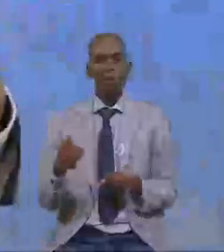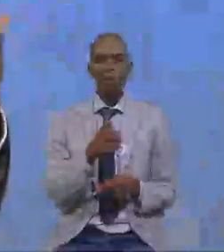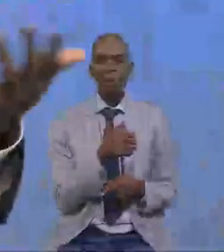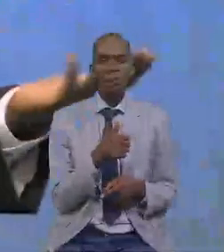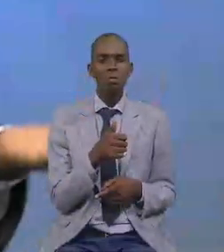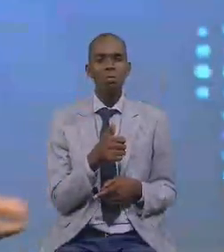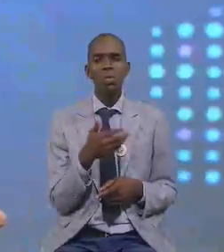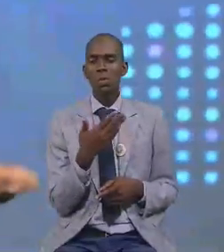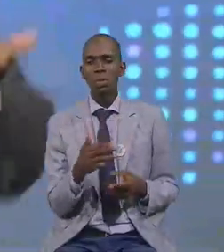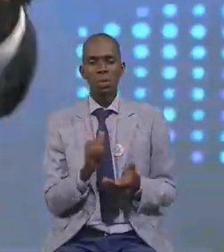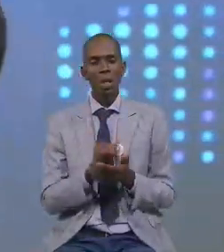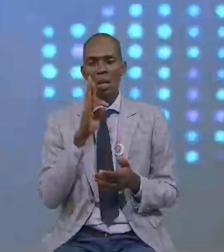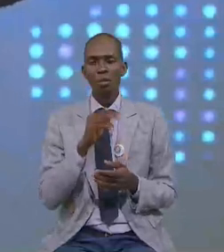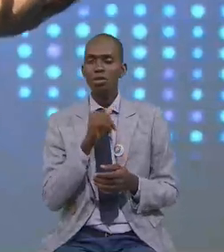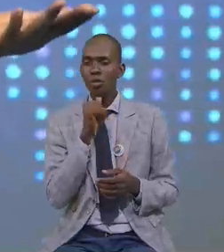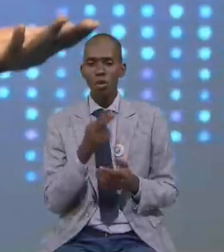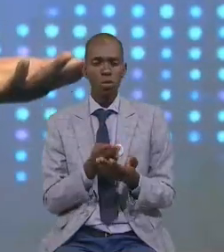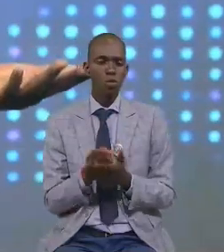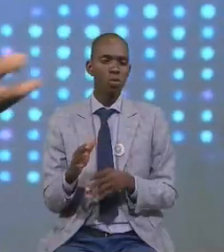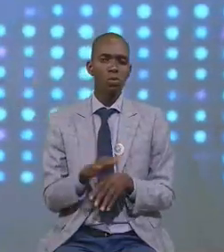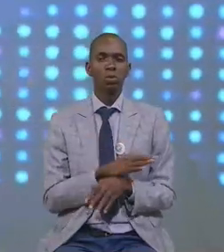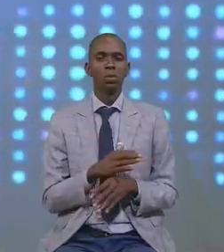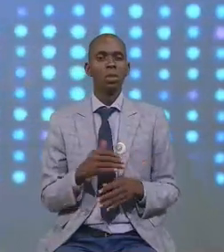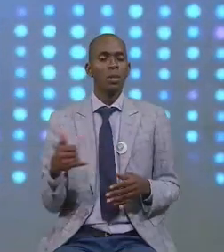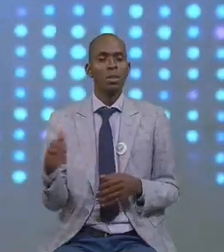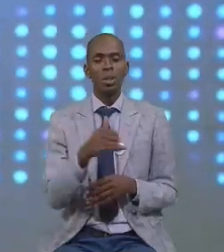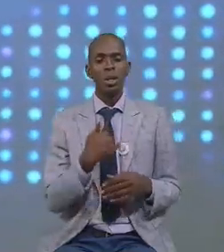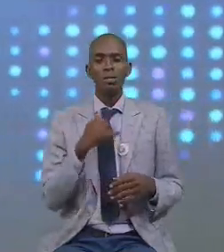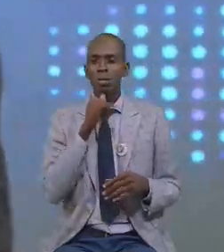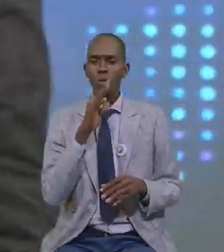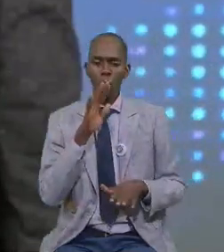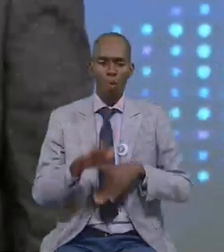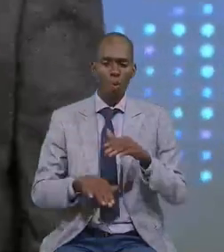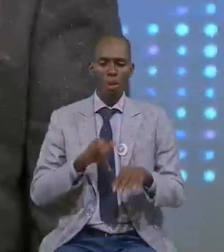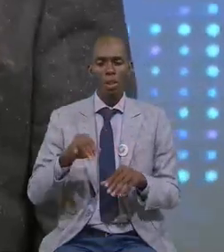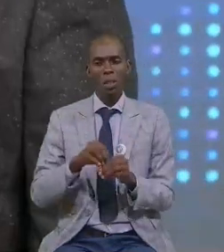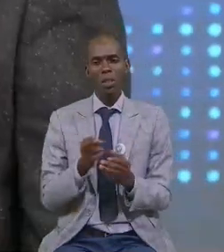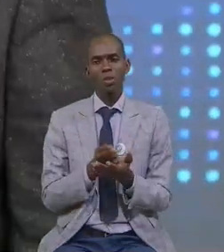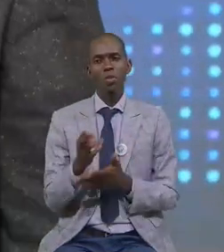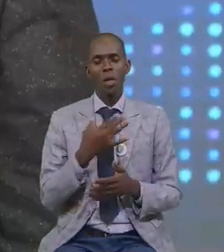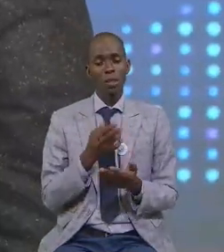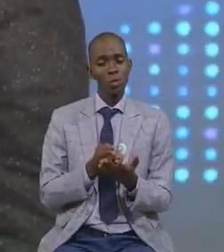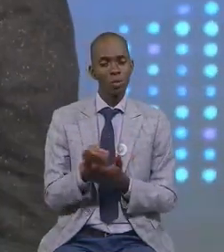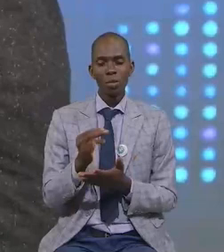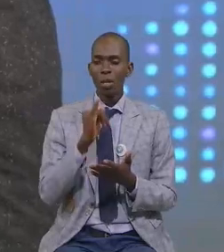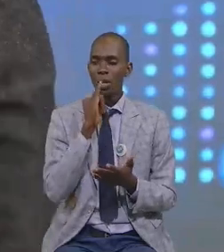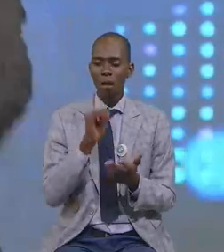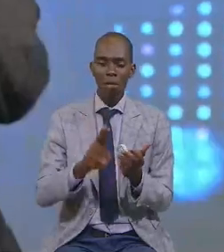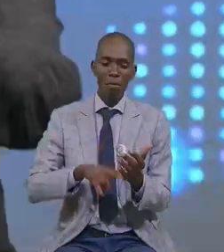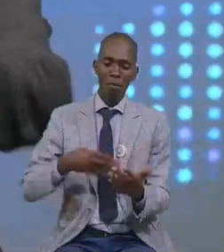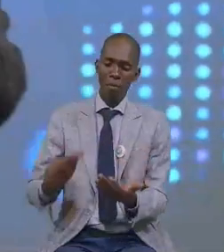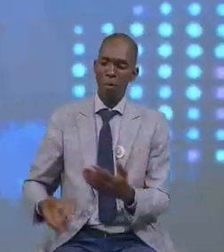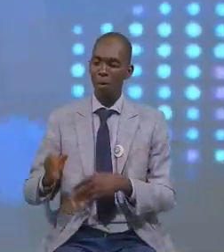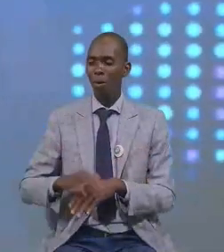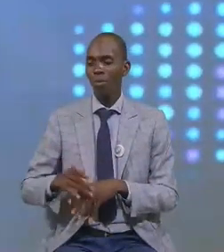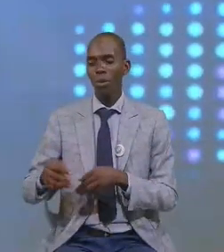selon le mensonge. Alors, ils ne vivaient pas dans la vérité et la vérité manque